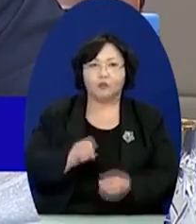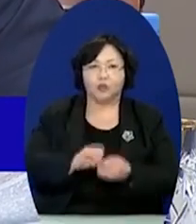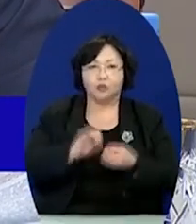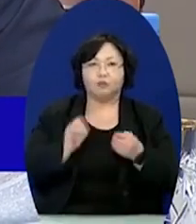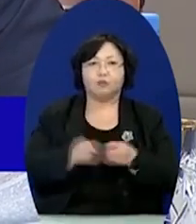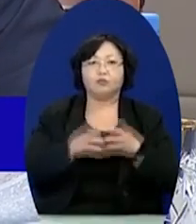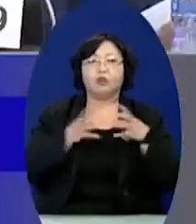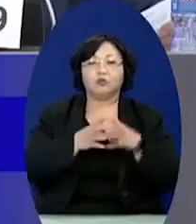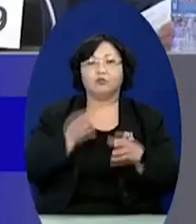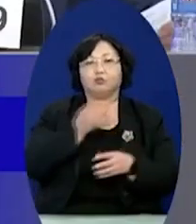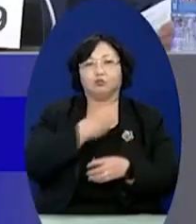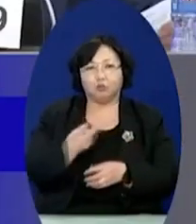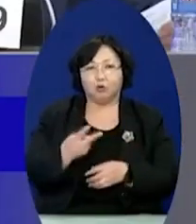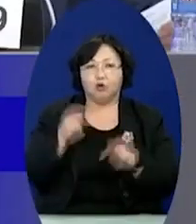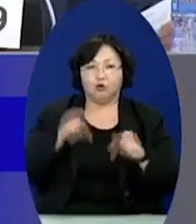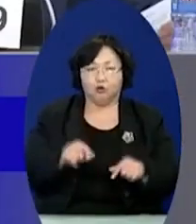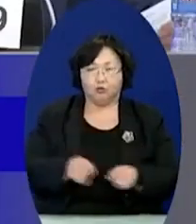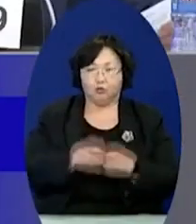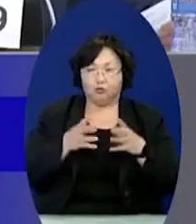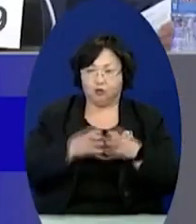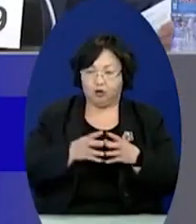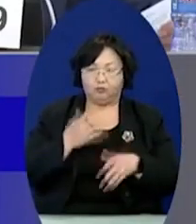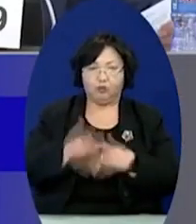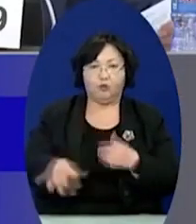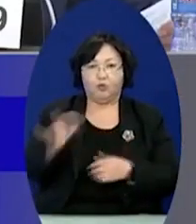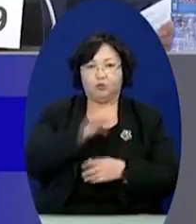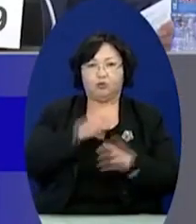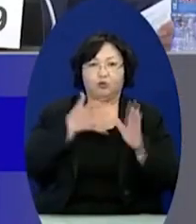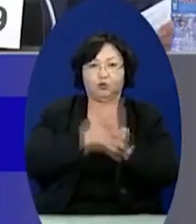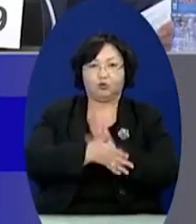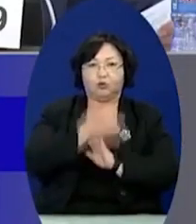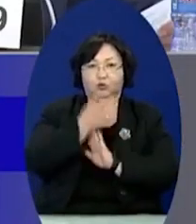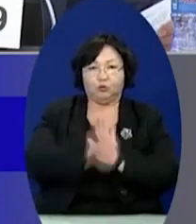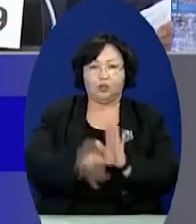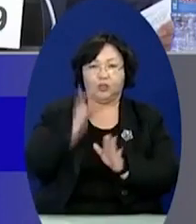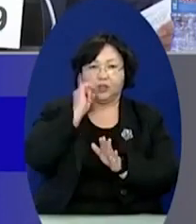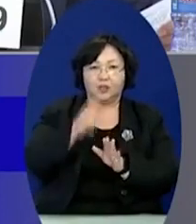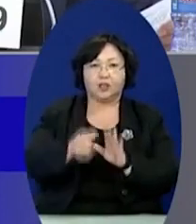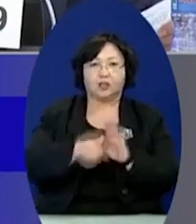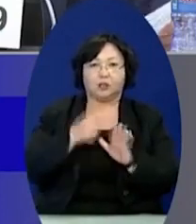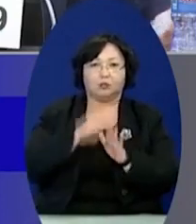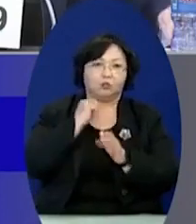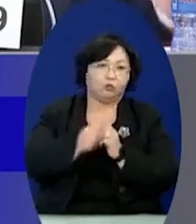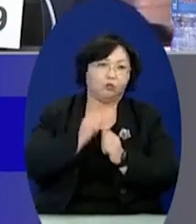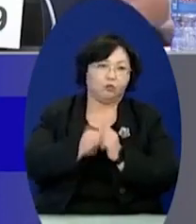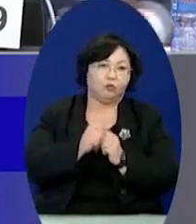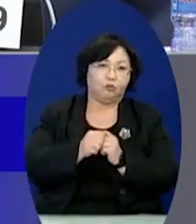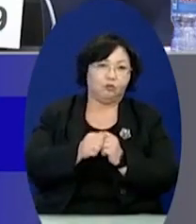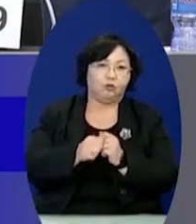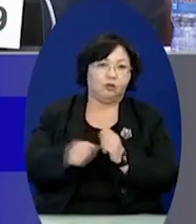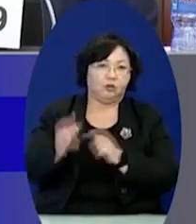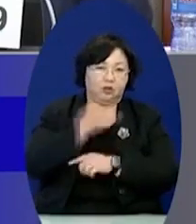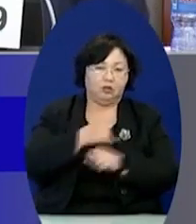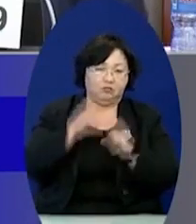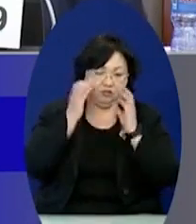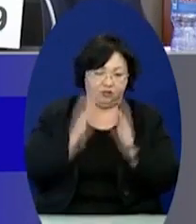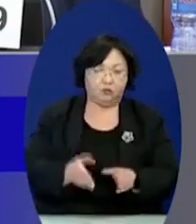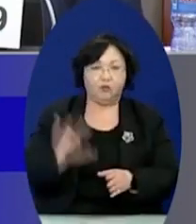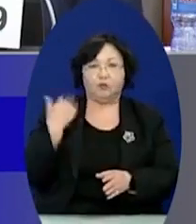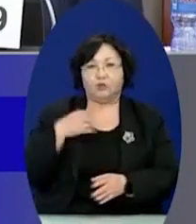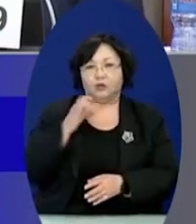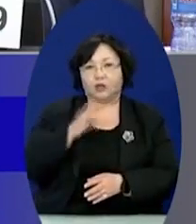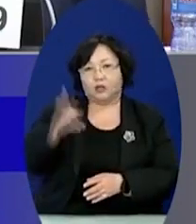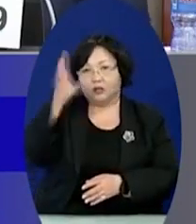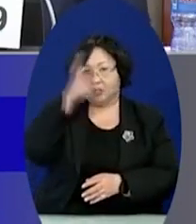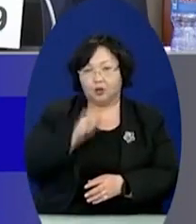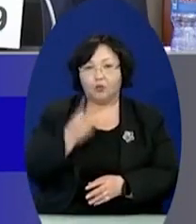Энийг өнөөдөр бий болгосноро улсын төсөвт асар их татвар төлнө. Тэрүүгээрээ төлөөл явуучвал ийм л тогтолцоотой шв. Тухайн үеийн сангийн